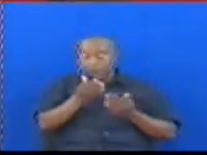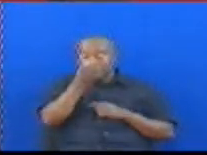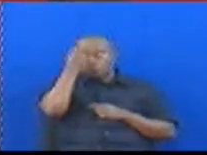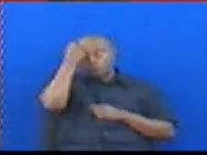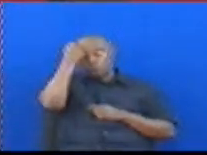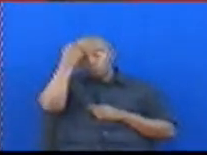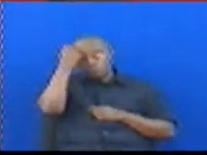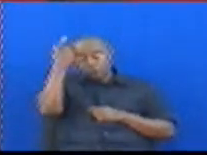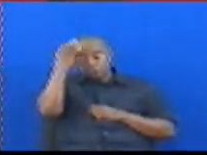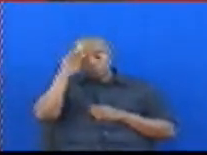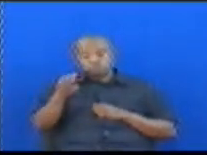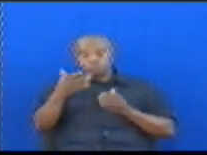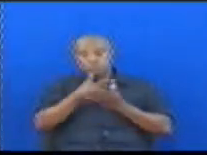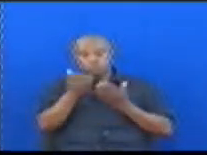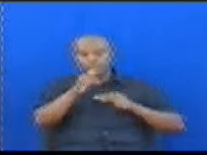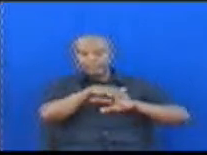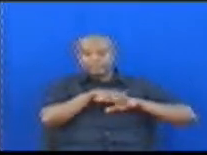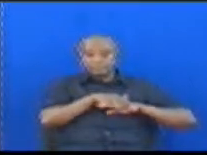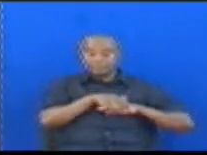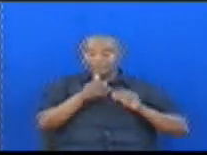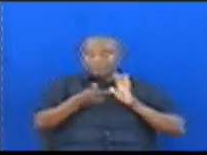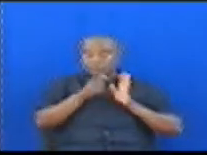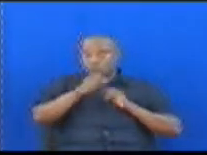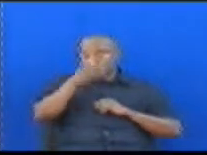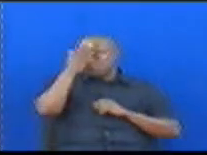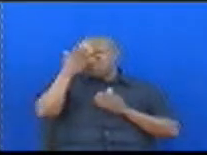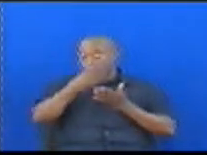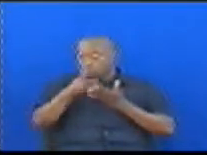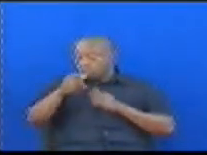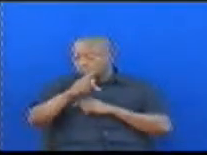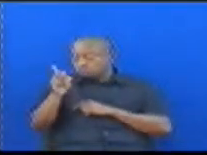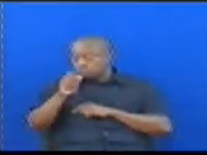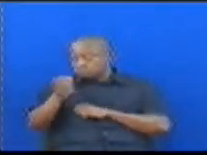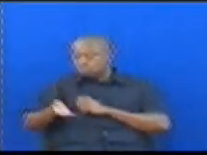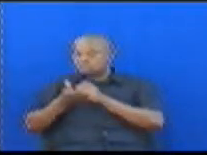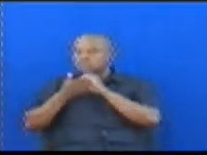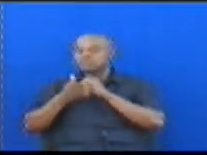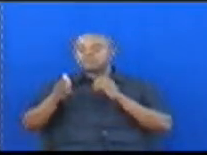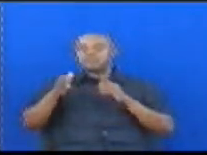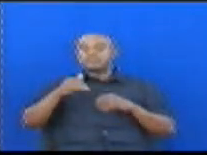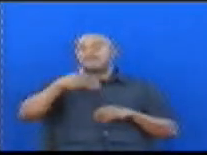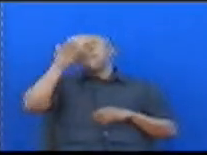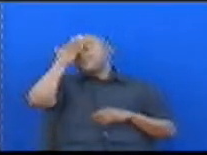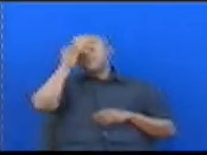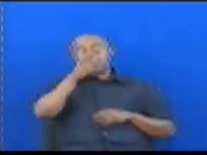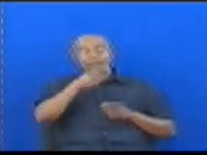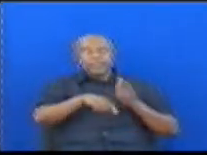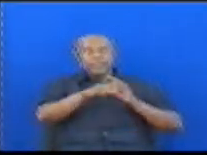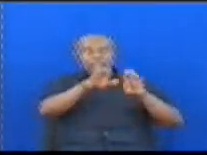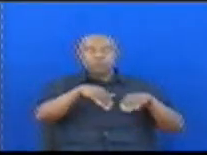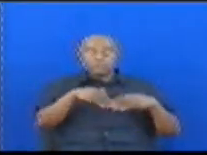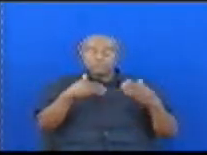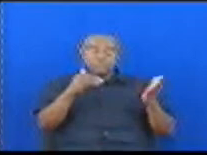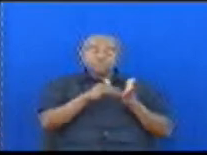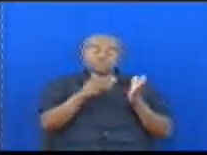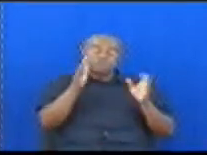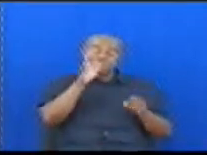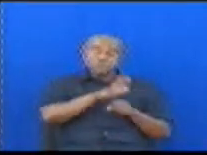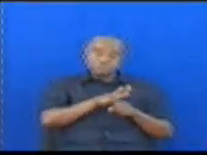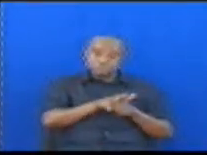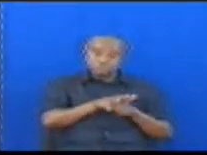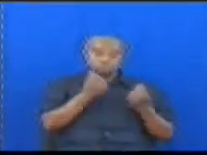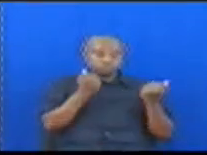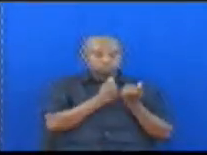zaidi wa lugha ya Kiingereza. Na sisi tunafahamu sheria nyingi hapa bungeni tunazitunga kwa kutumia lugha